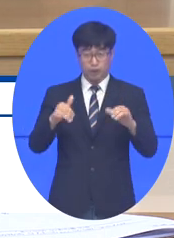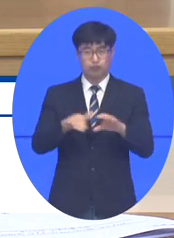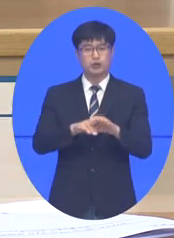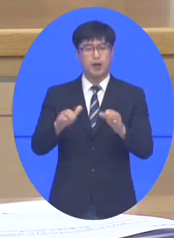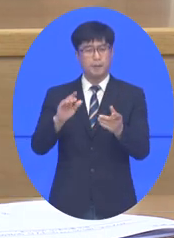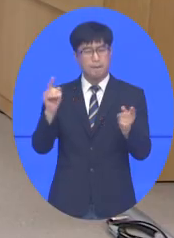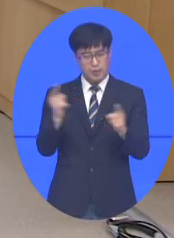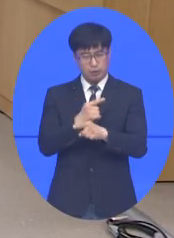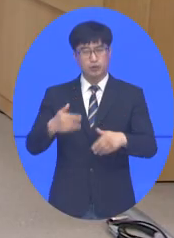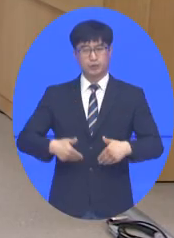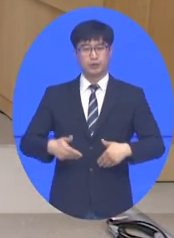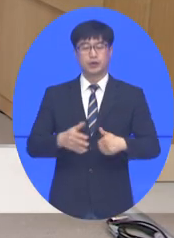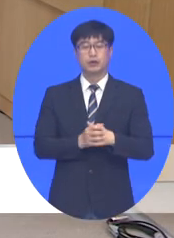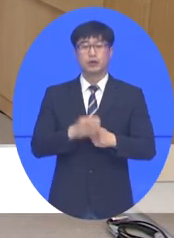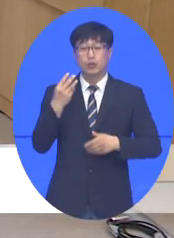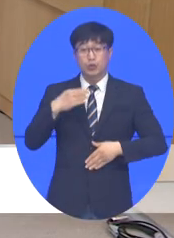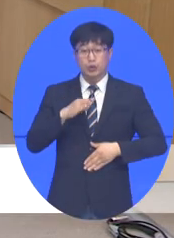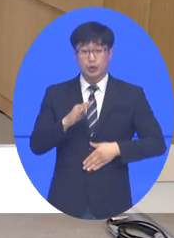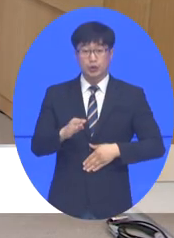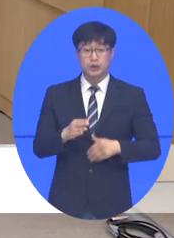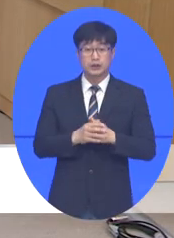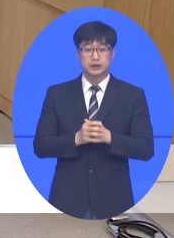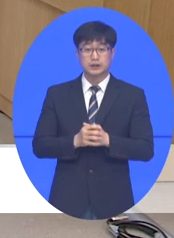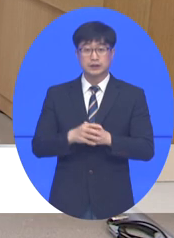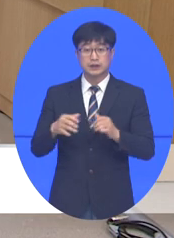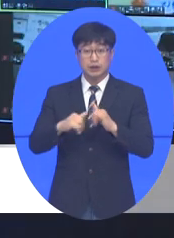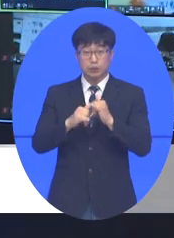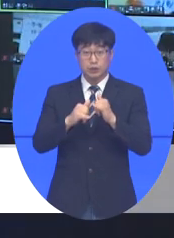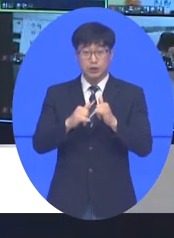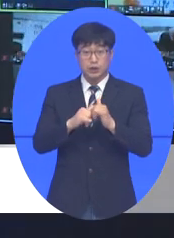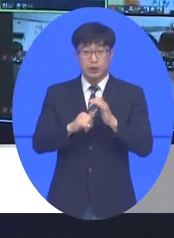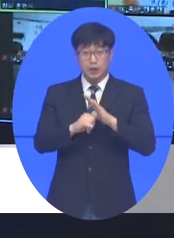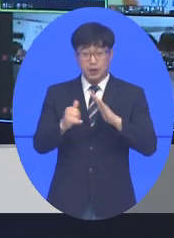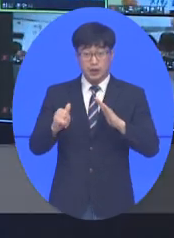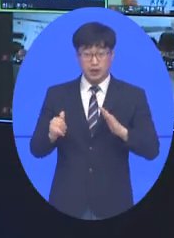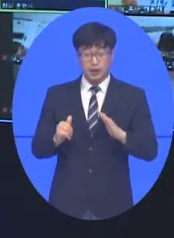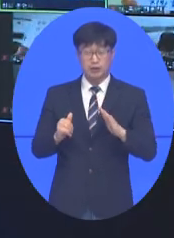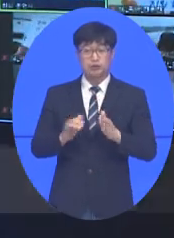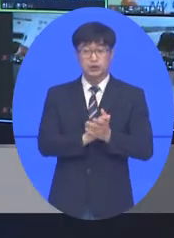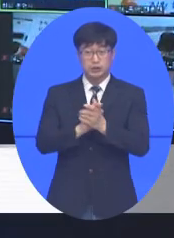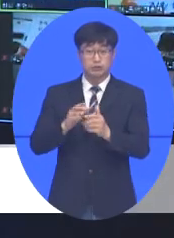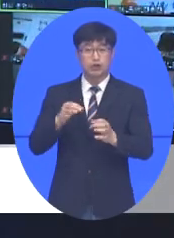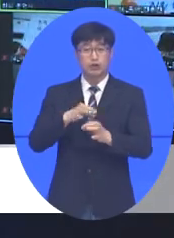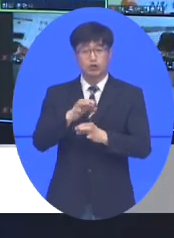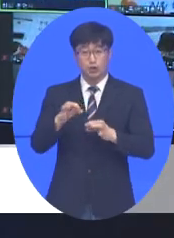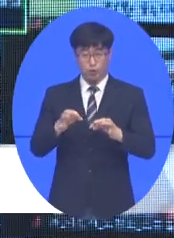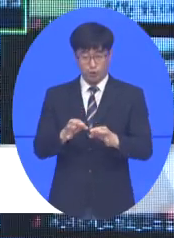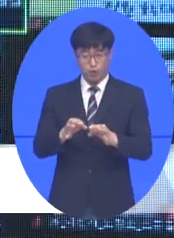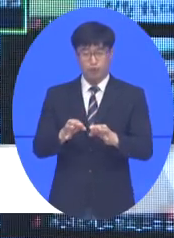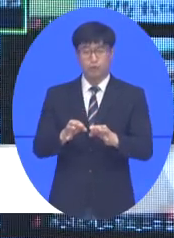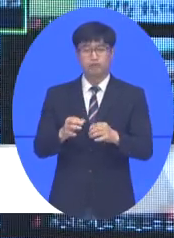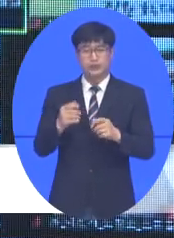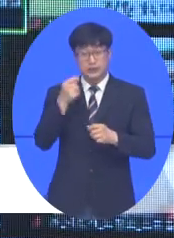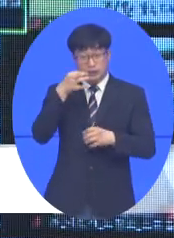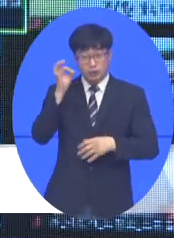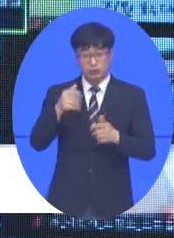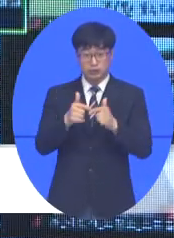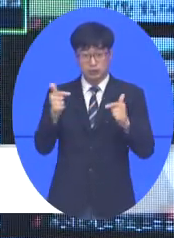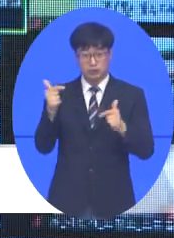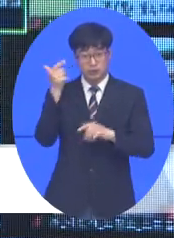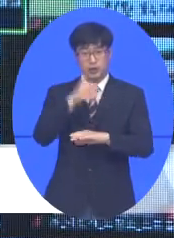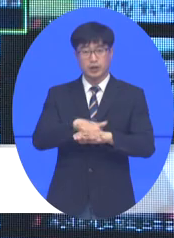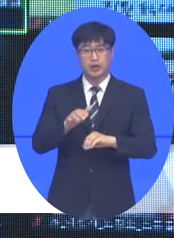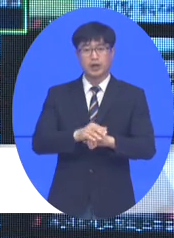문화를 바꿔서 도는 가족 친화경영 기업 인증을 확대하기로 했습니다. 현재 도내 인증 기업은